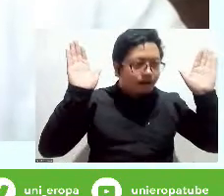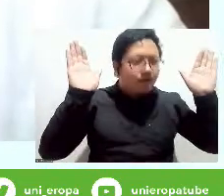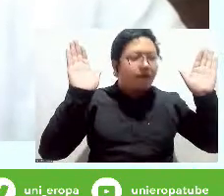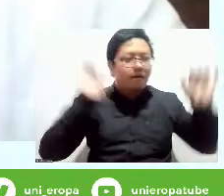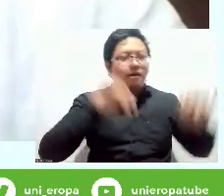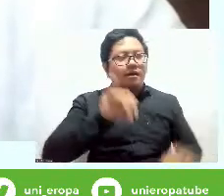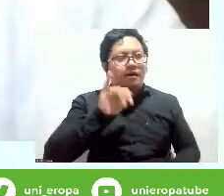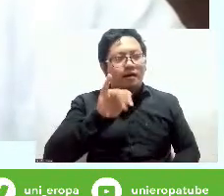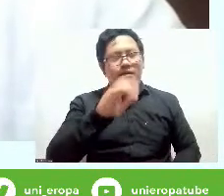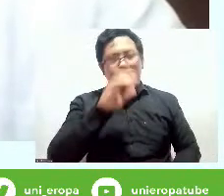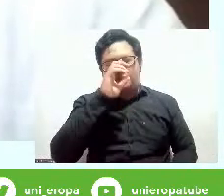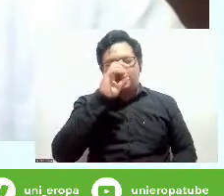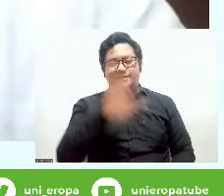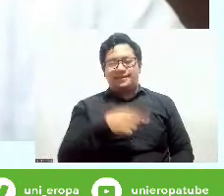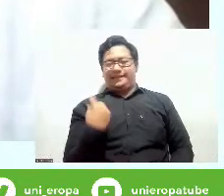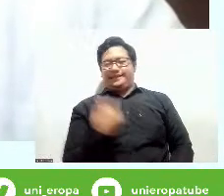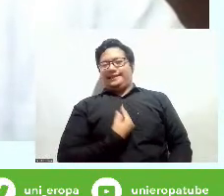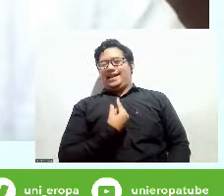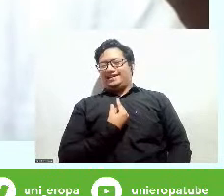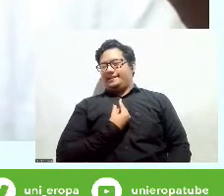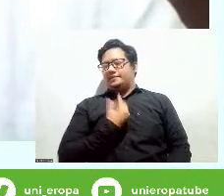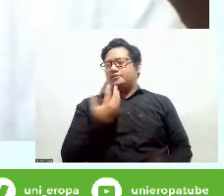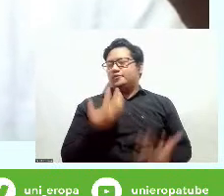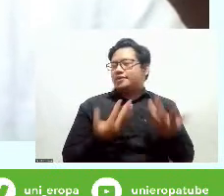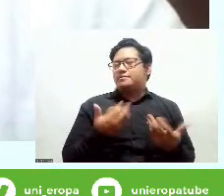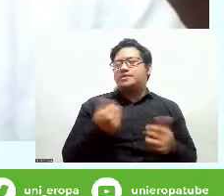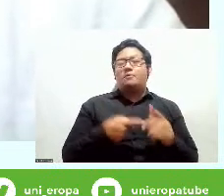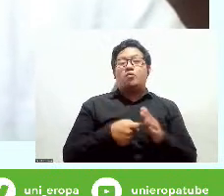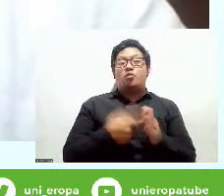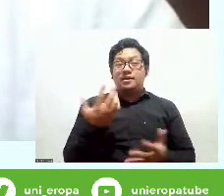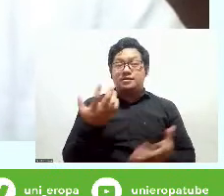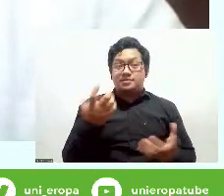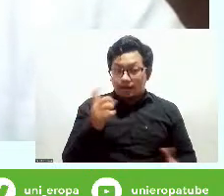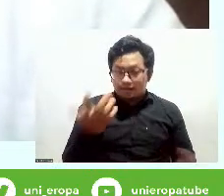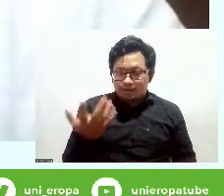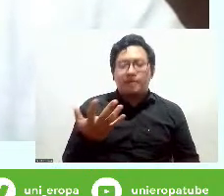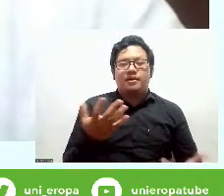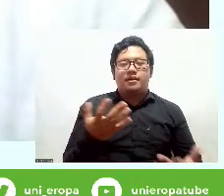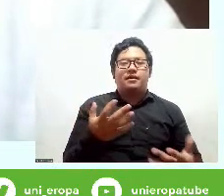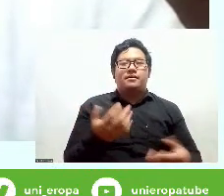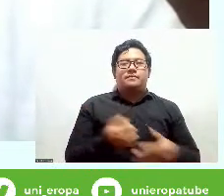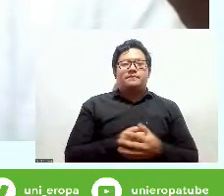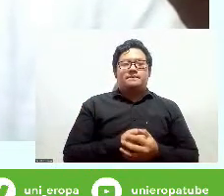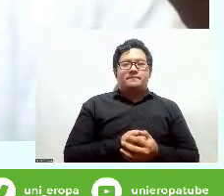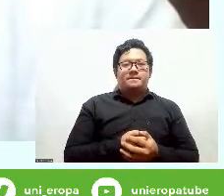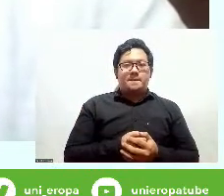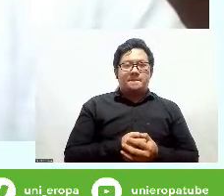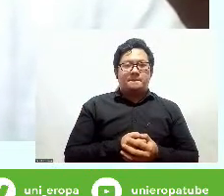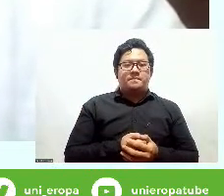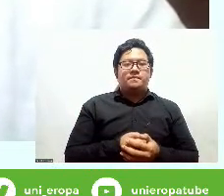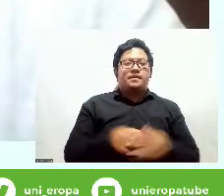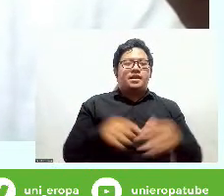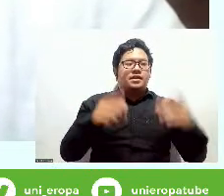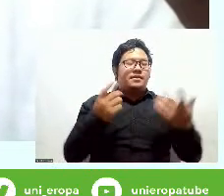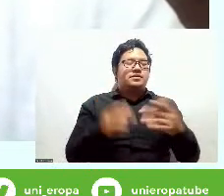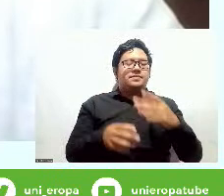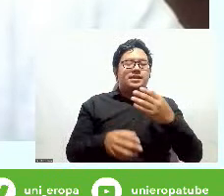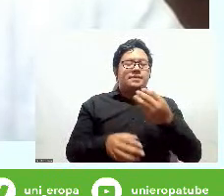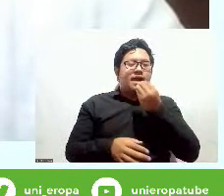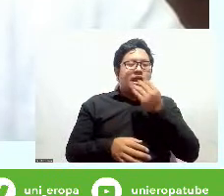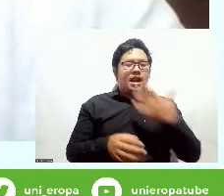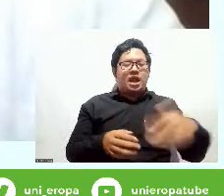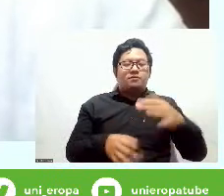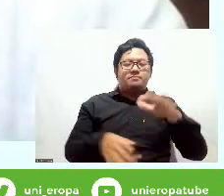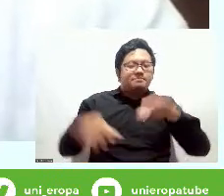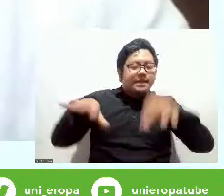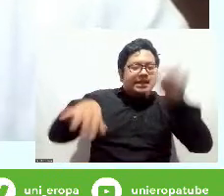kita sendiri mungkin Eh bisa dimulai dengan memilah untuk memilih konsumsi dari laut yang memang sustainable